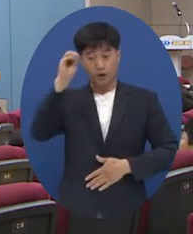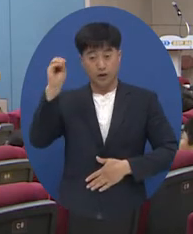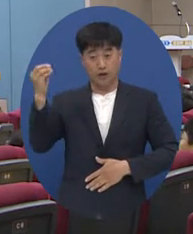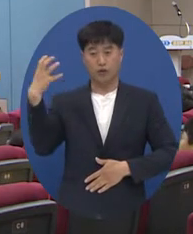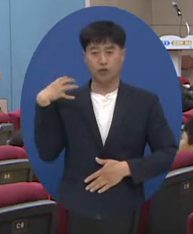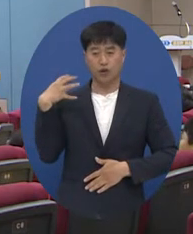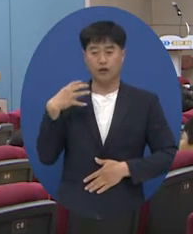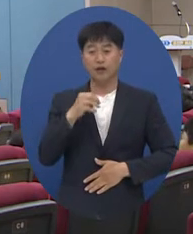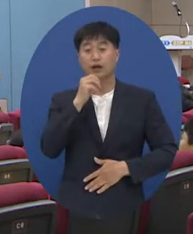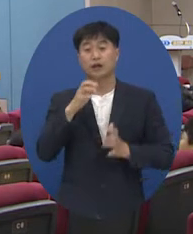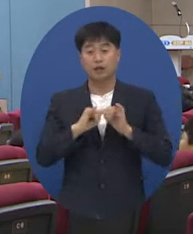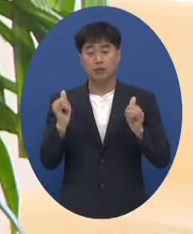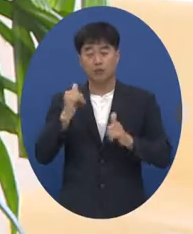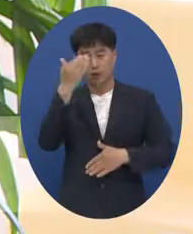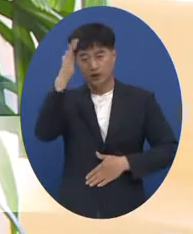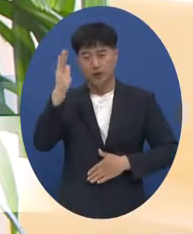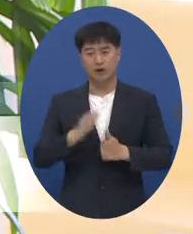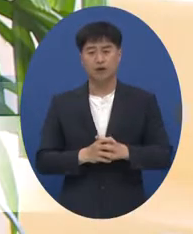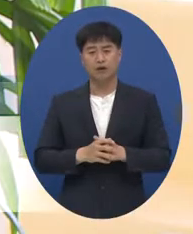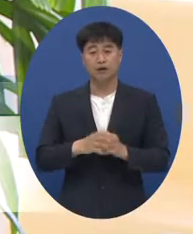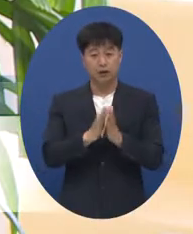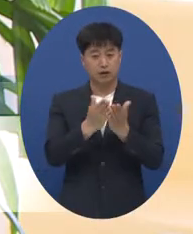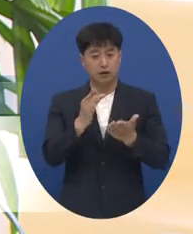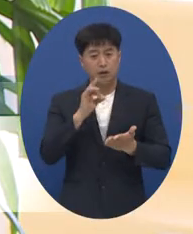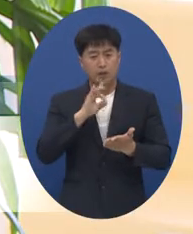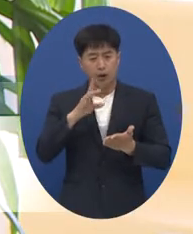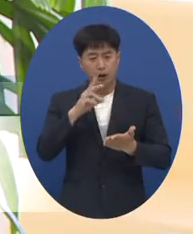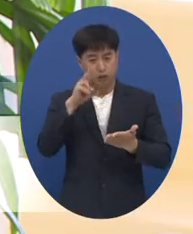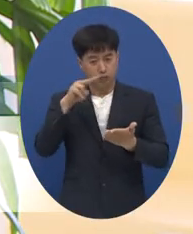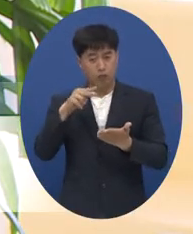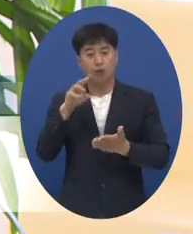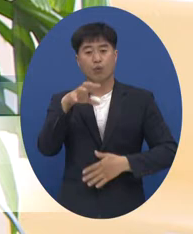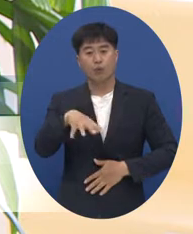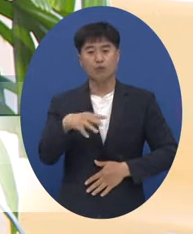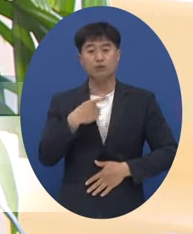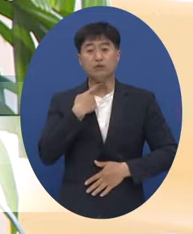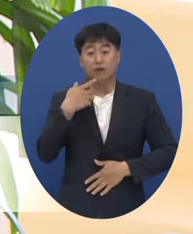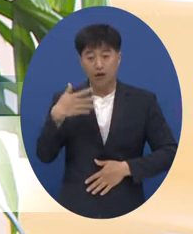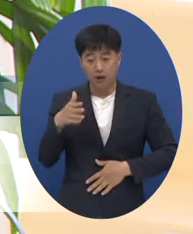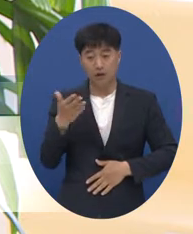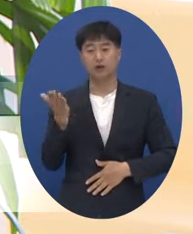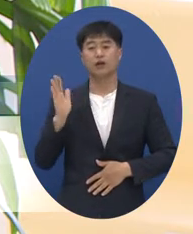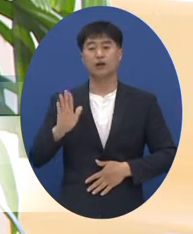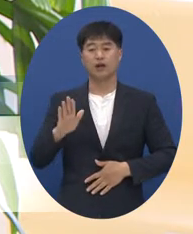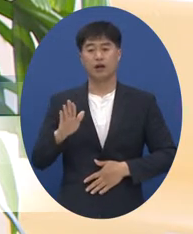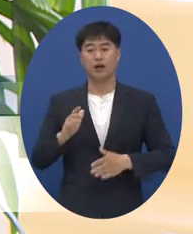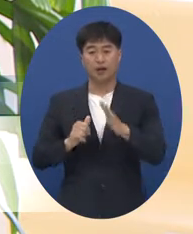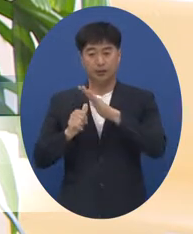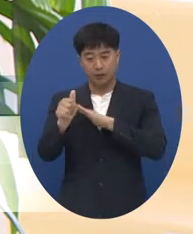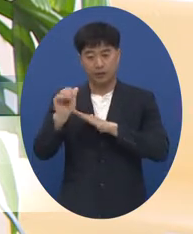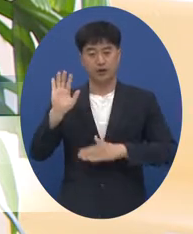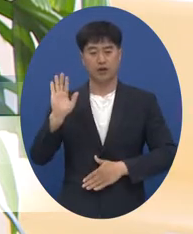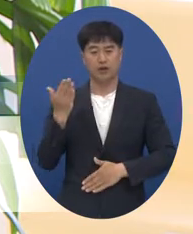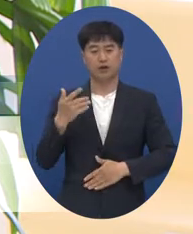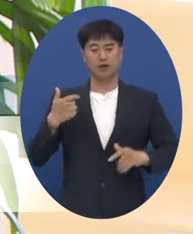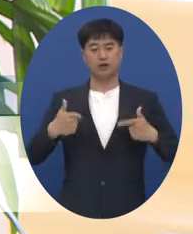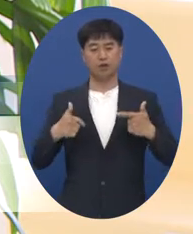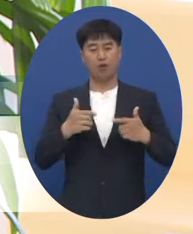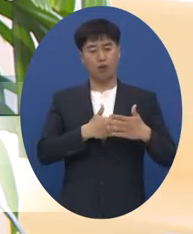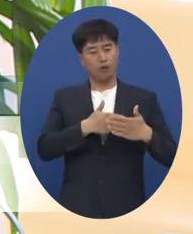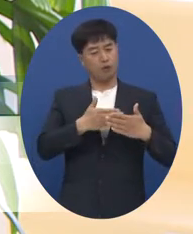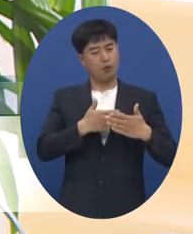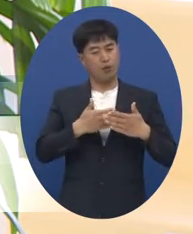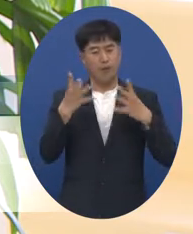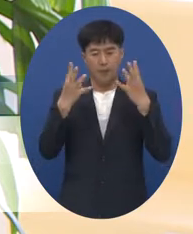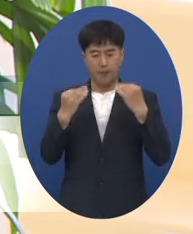저소득층은 자부담이 없습니다. 교과서에서만 보던 그런 것들이고 한 번도 경험을 못 해봤는데 이제 가게 되어서